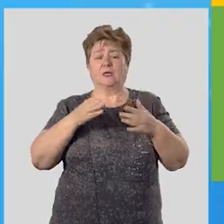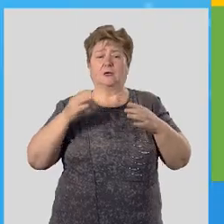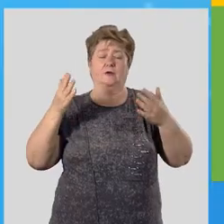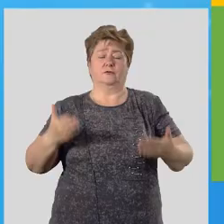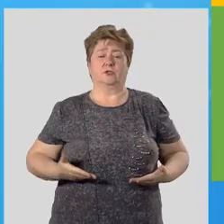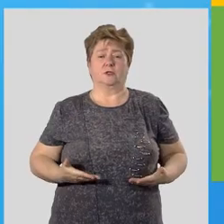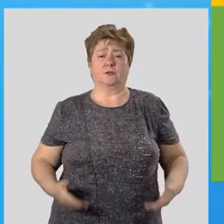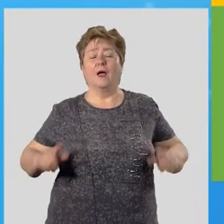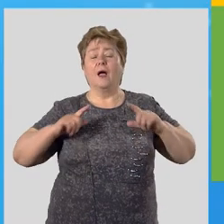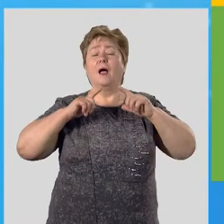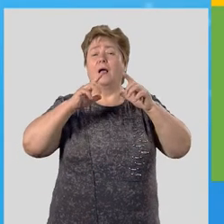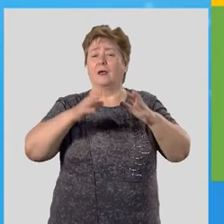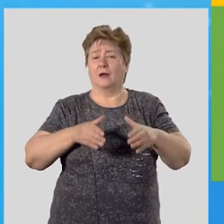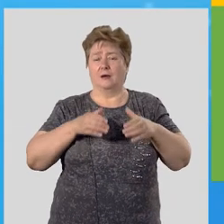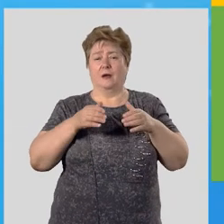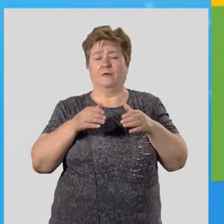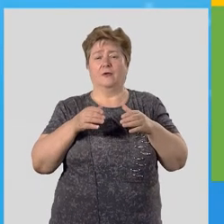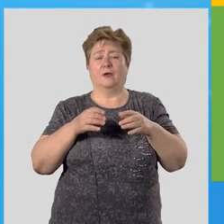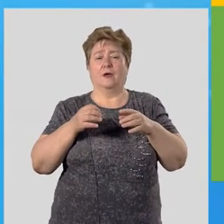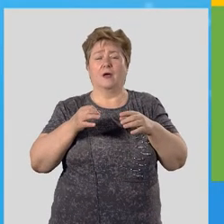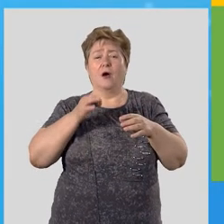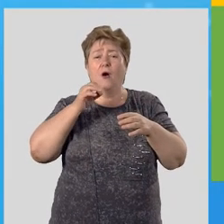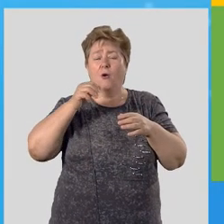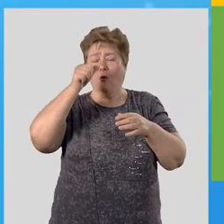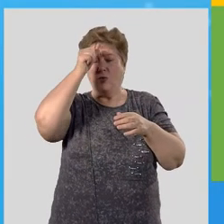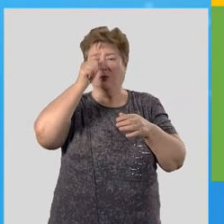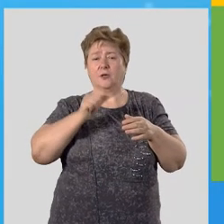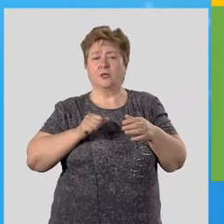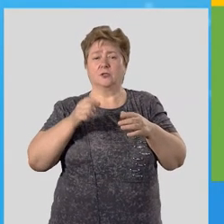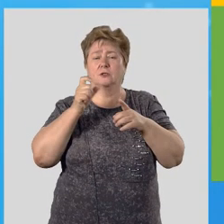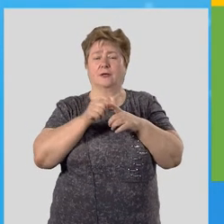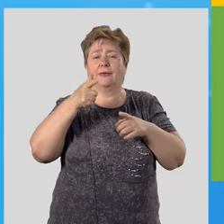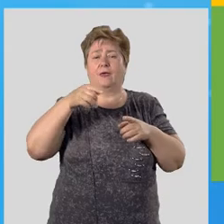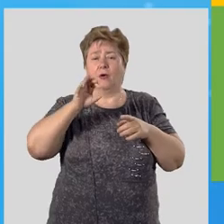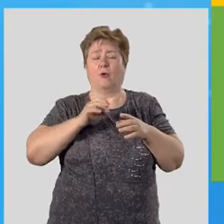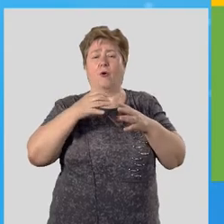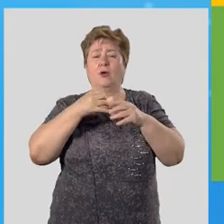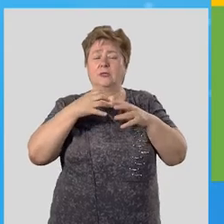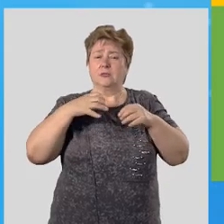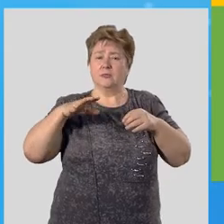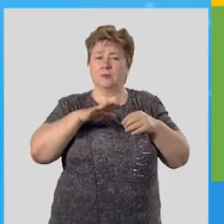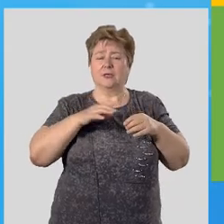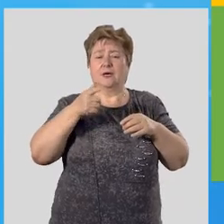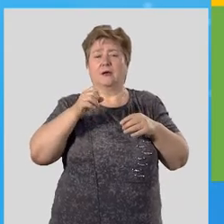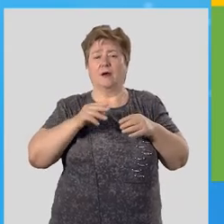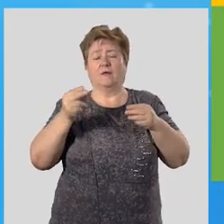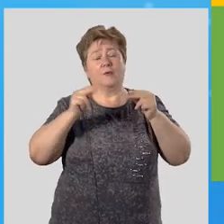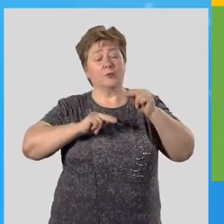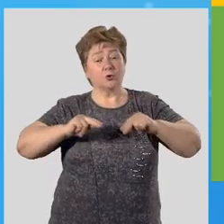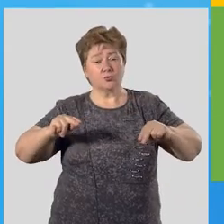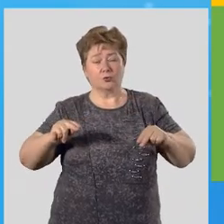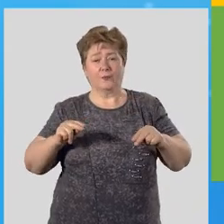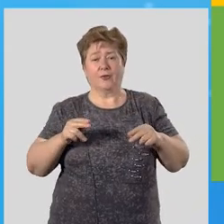быту. География. От греческих слов «гео» – «земля», «графа» –